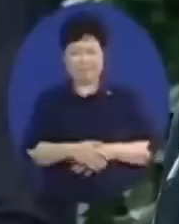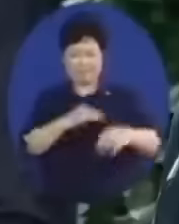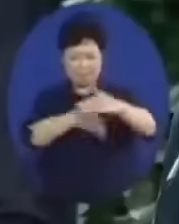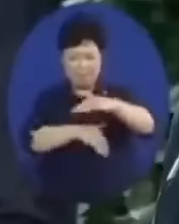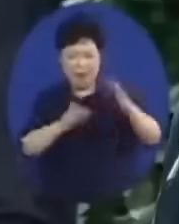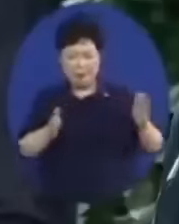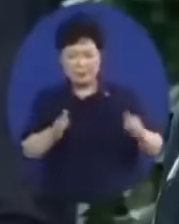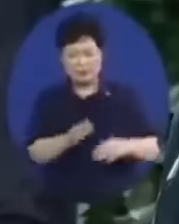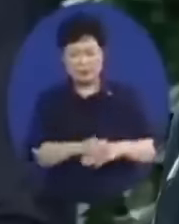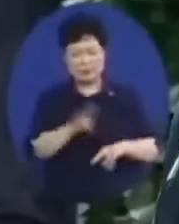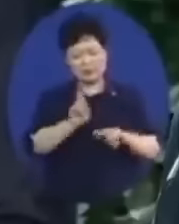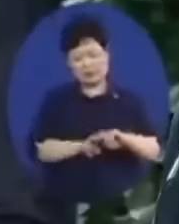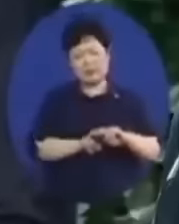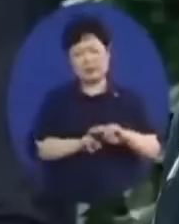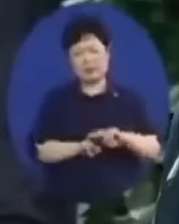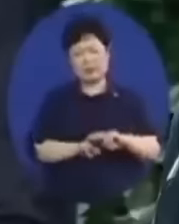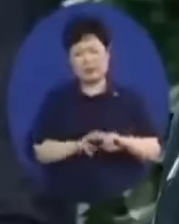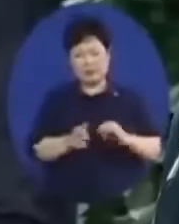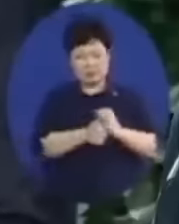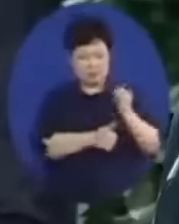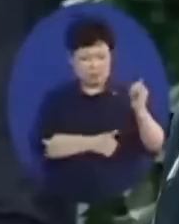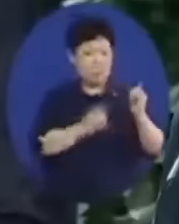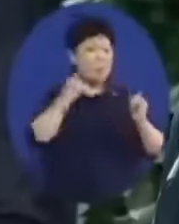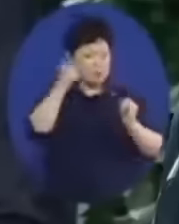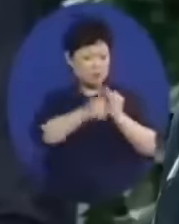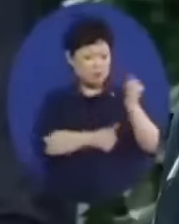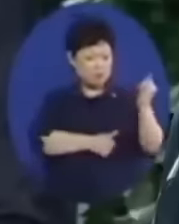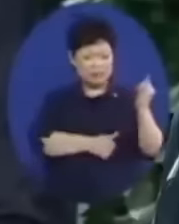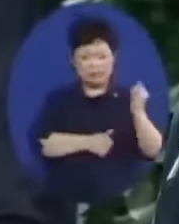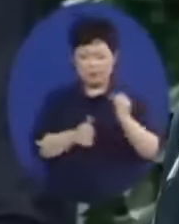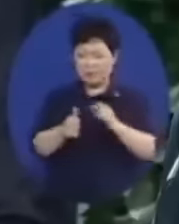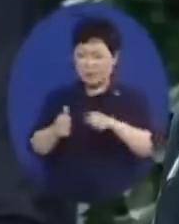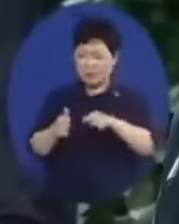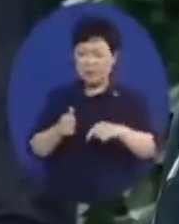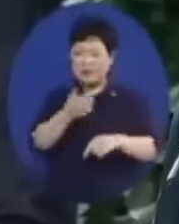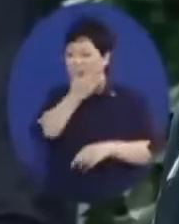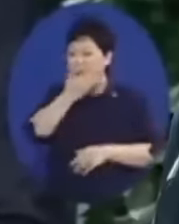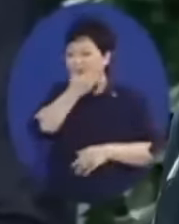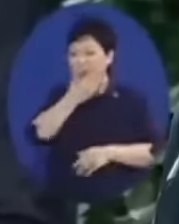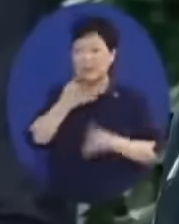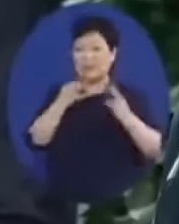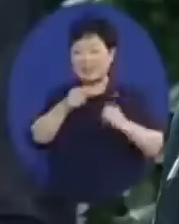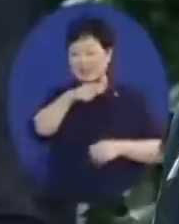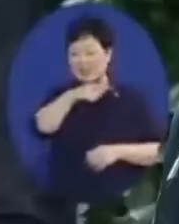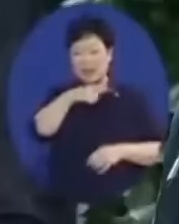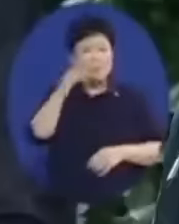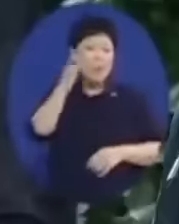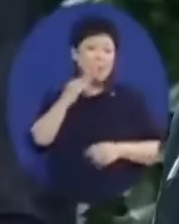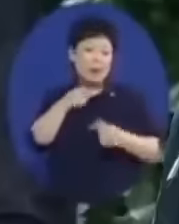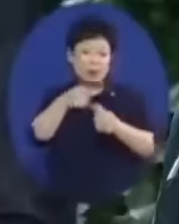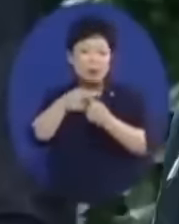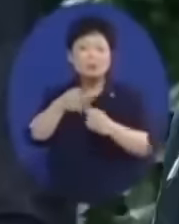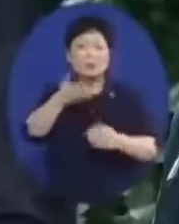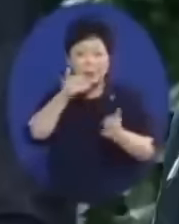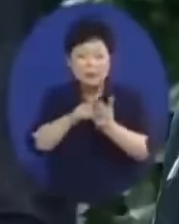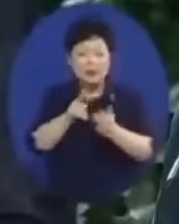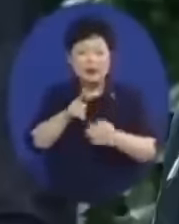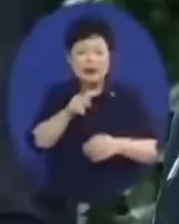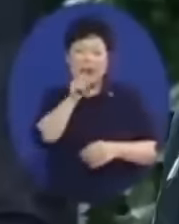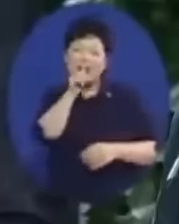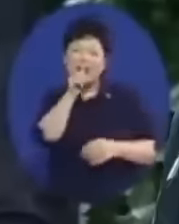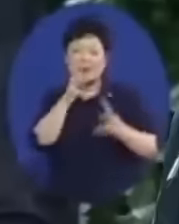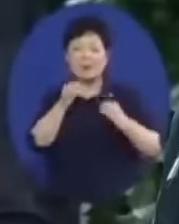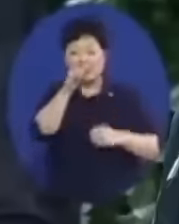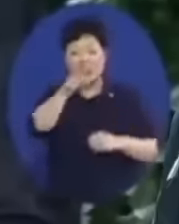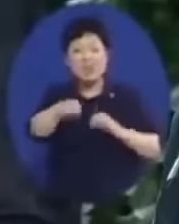밥상에 앉아가지고서 우리 집사람이 저보고 여기는 비타민이 많으니까 고추를 먹어라, 여기는 뭐 철분이 많으니까 이것을